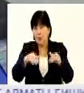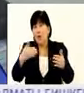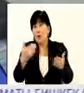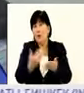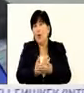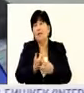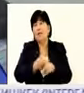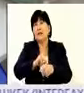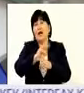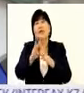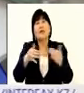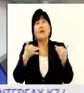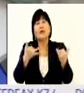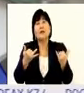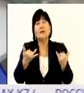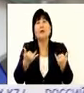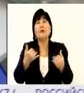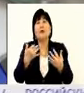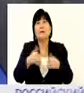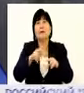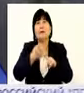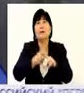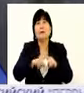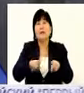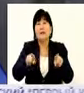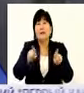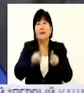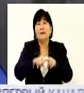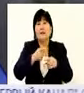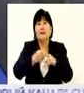Новые объекты оснащены современным оборудованием.